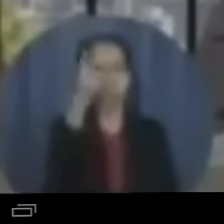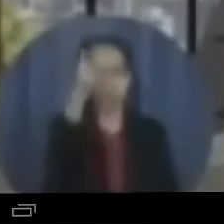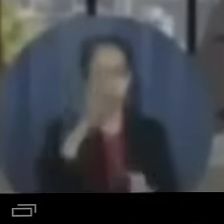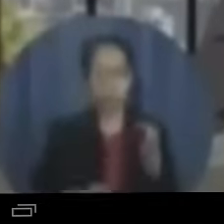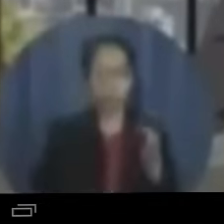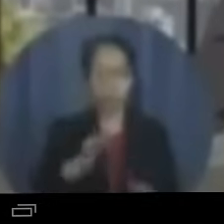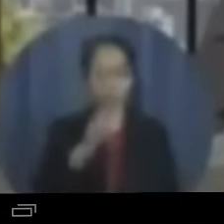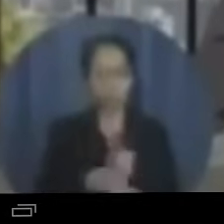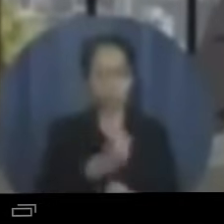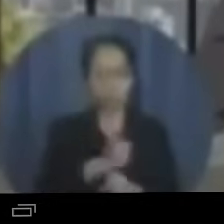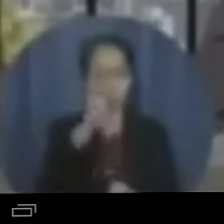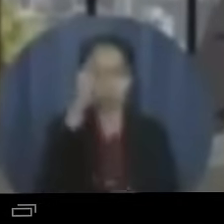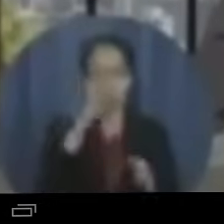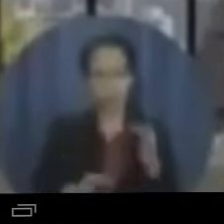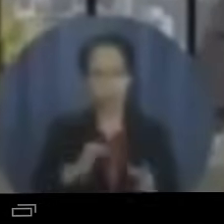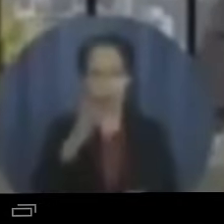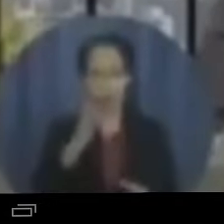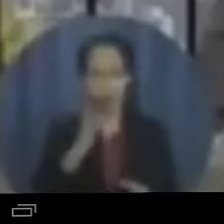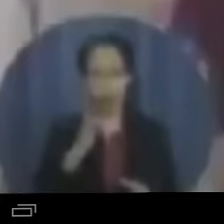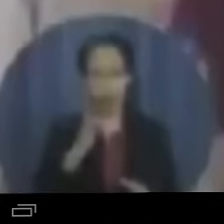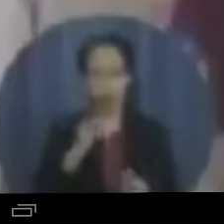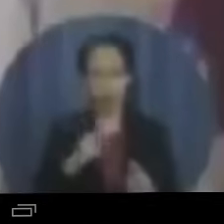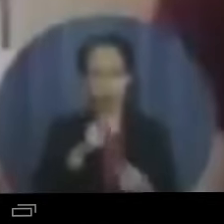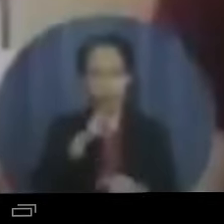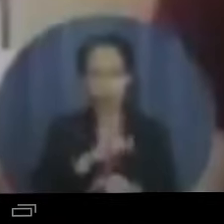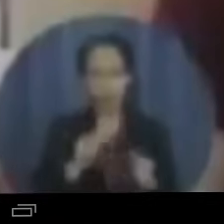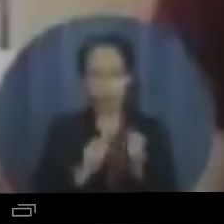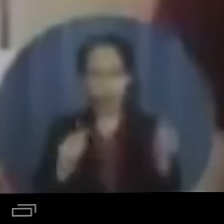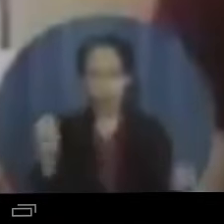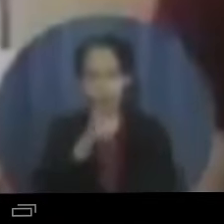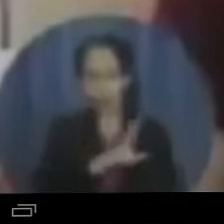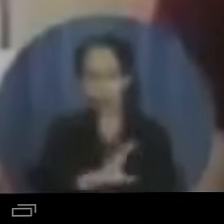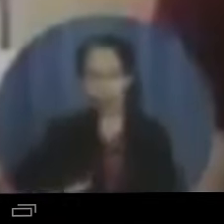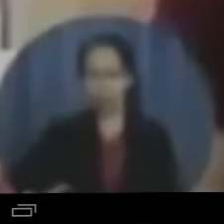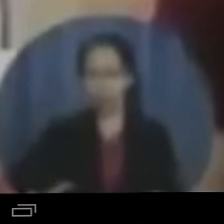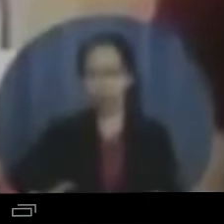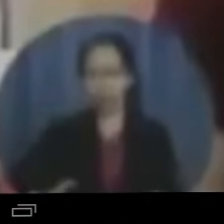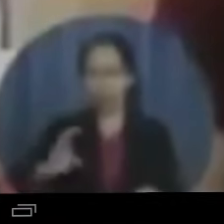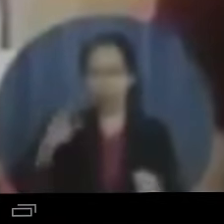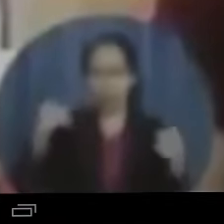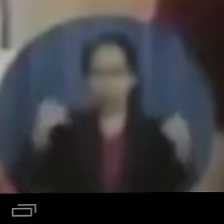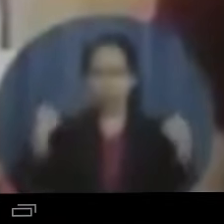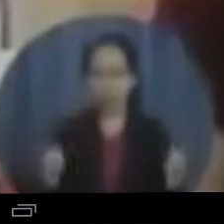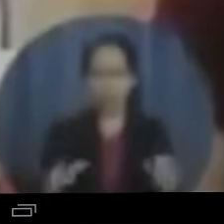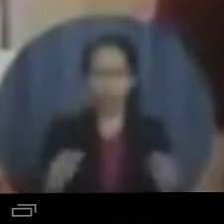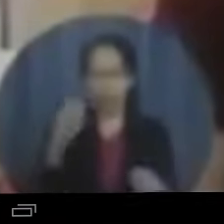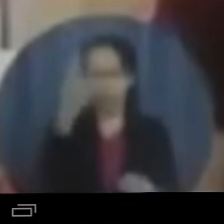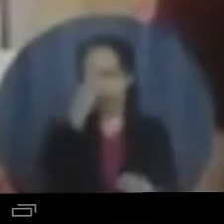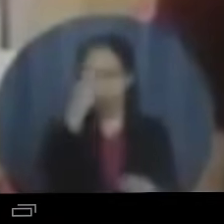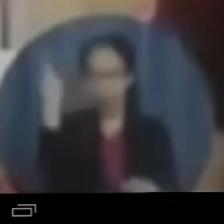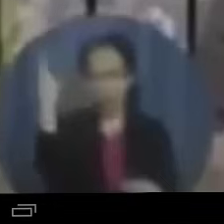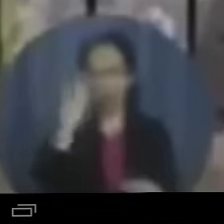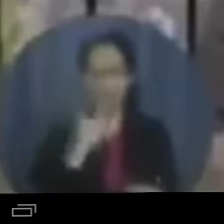husgahan o hatulan na Antikristo ka. Maraming mga Katolikong mabubuting mga tao. Mula